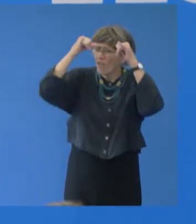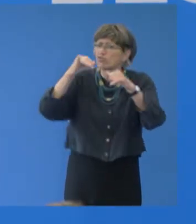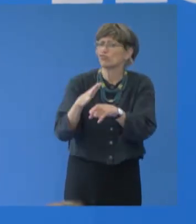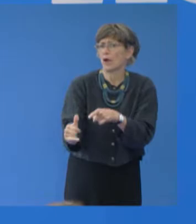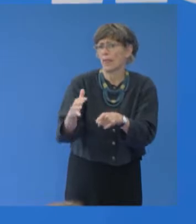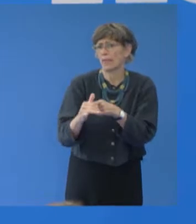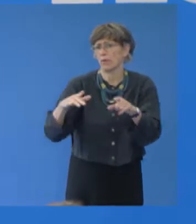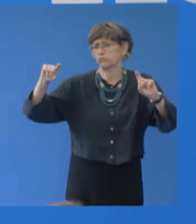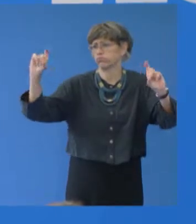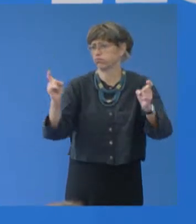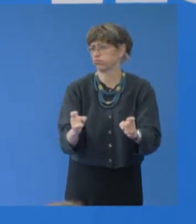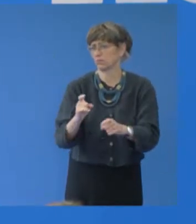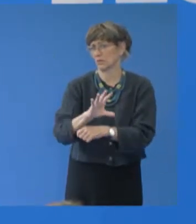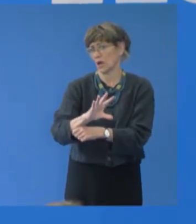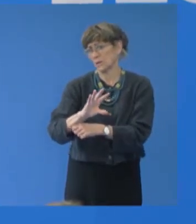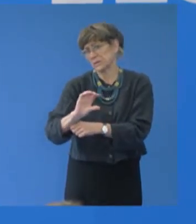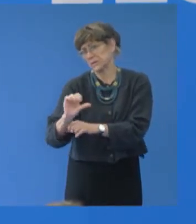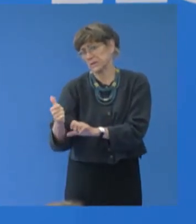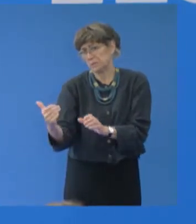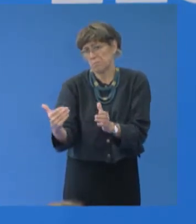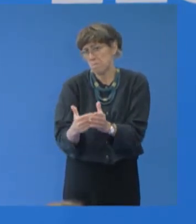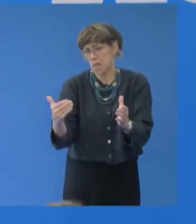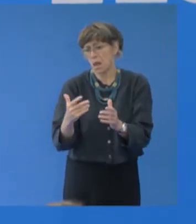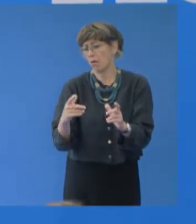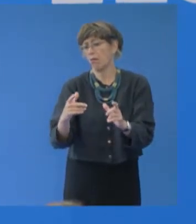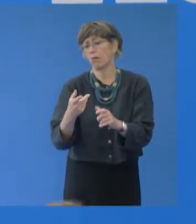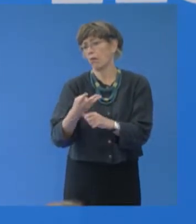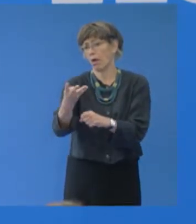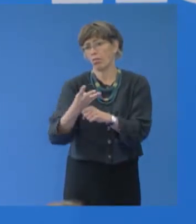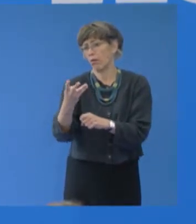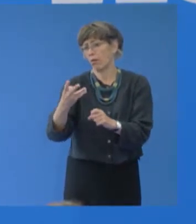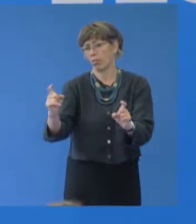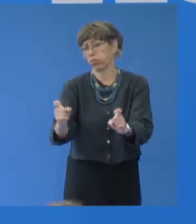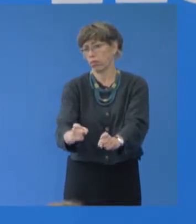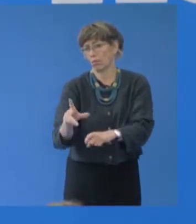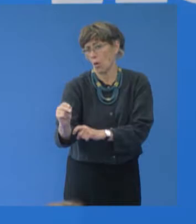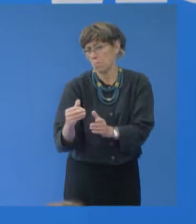000 aujourd'hui. Et dans 4 ou 5 ans, on sera certainement plus que 30 000.